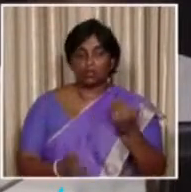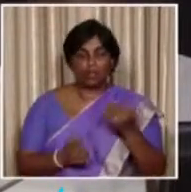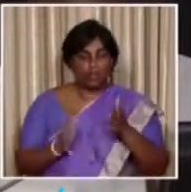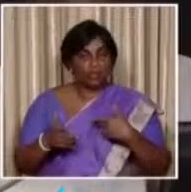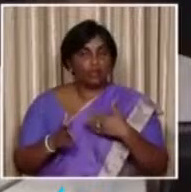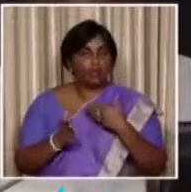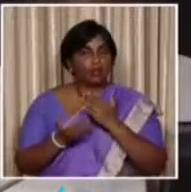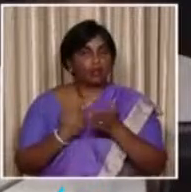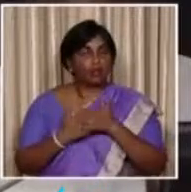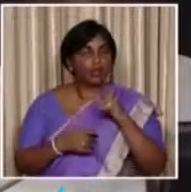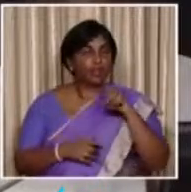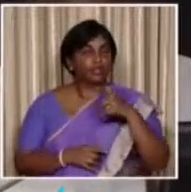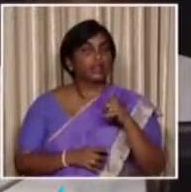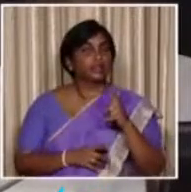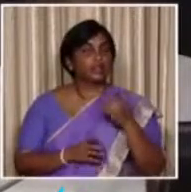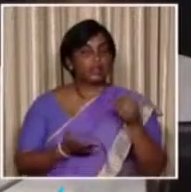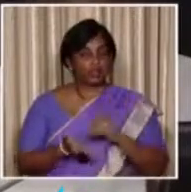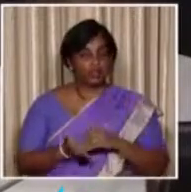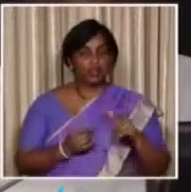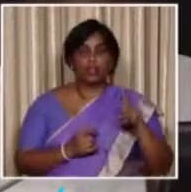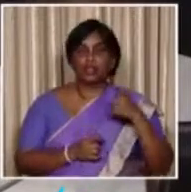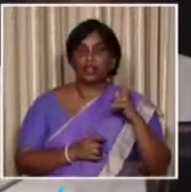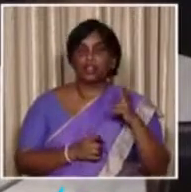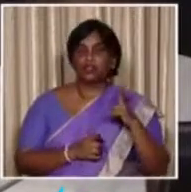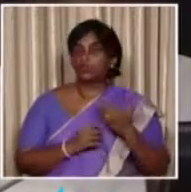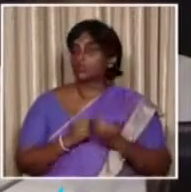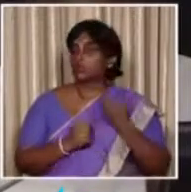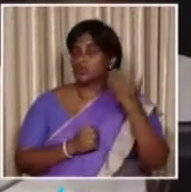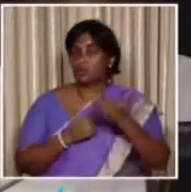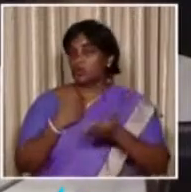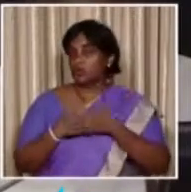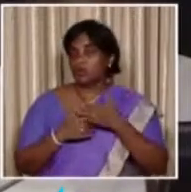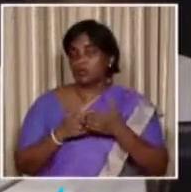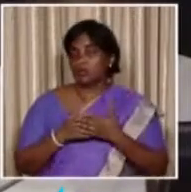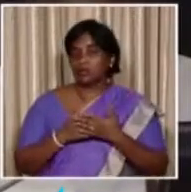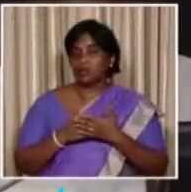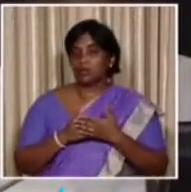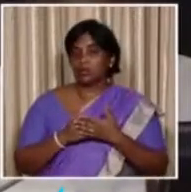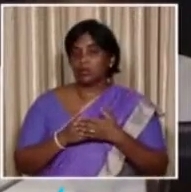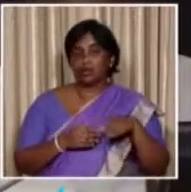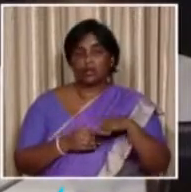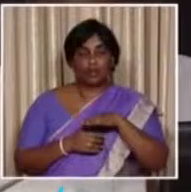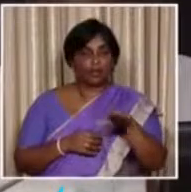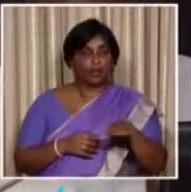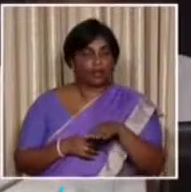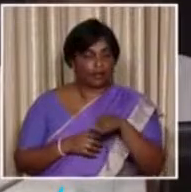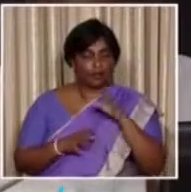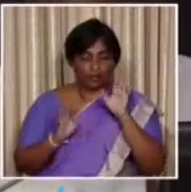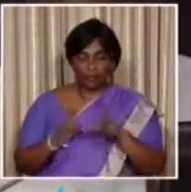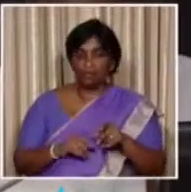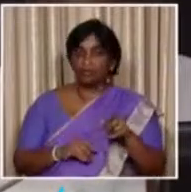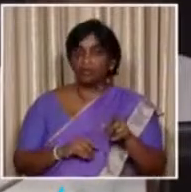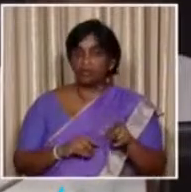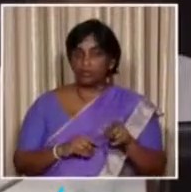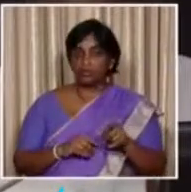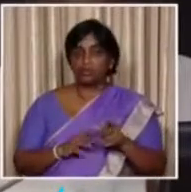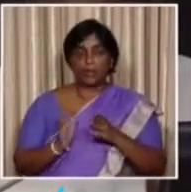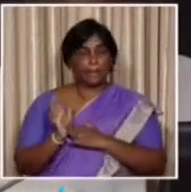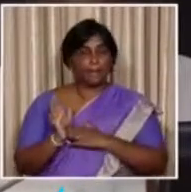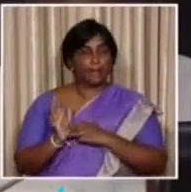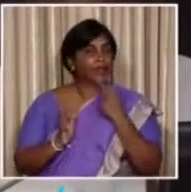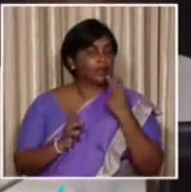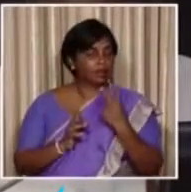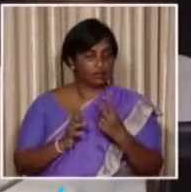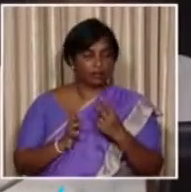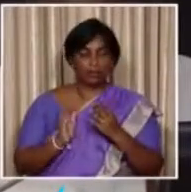තියෙන 170යි මේ සැරේ තව 181යි. ඉතින් කවද වෙනකම් මිනු ඉඩම් තියෙනවා මිලියන